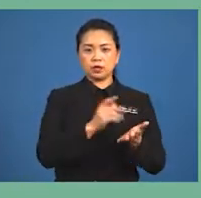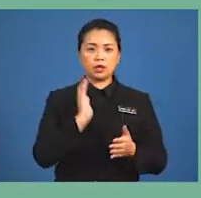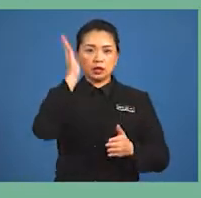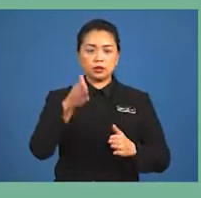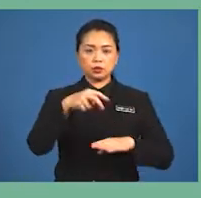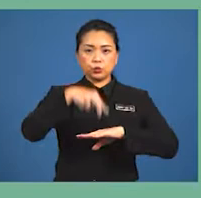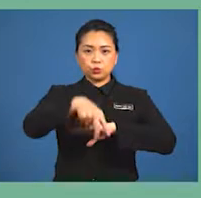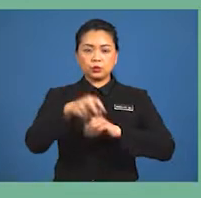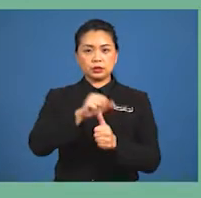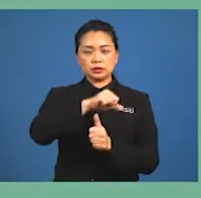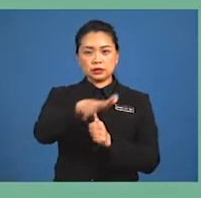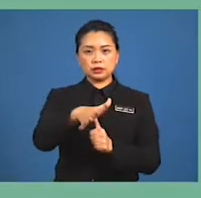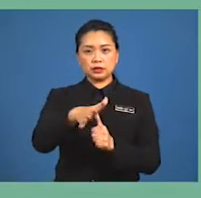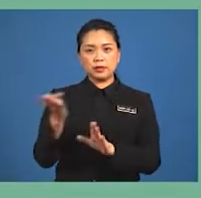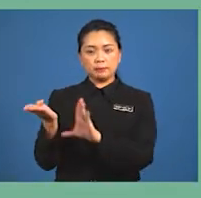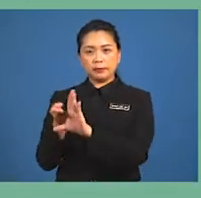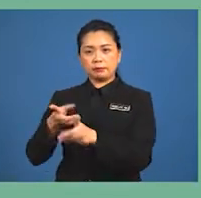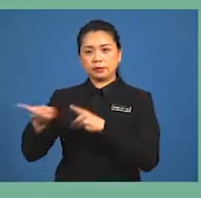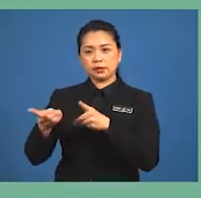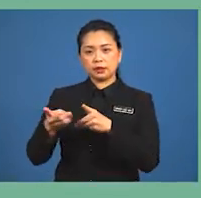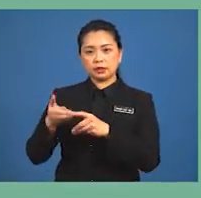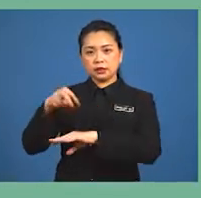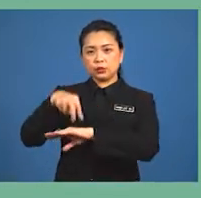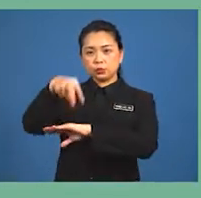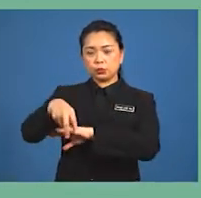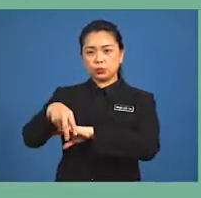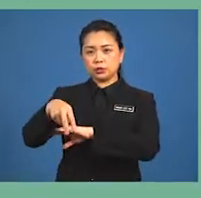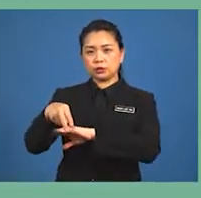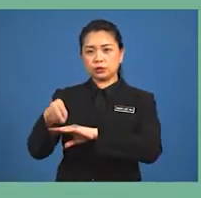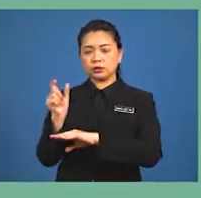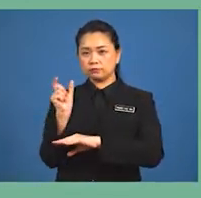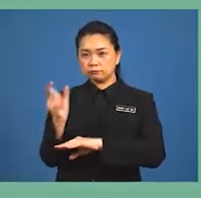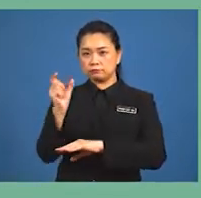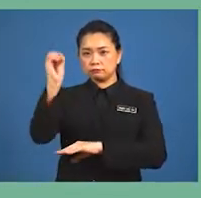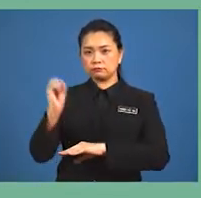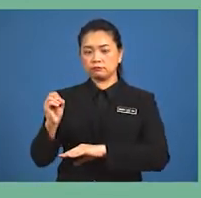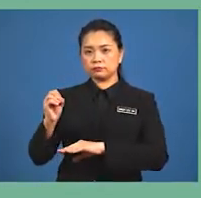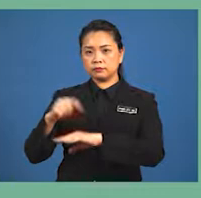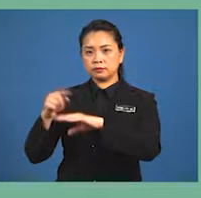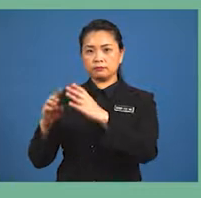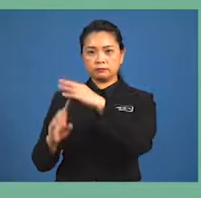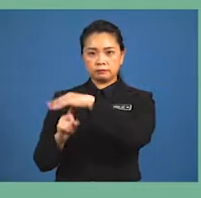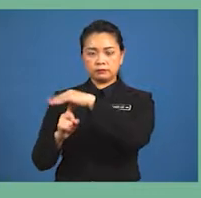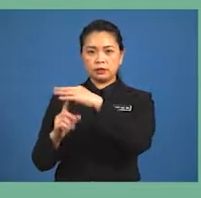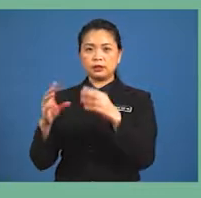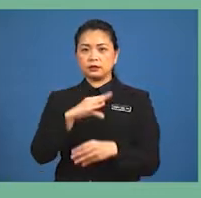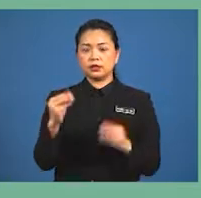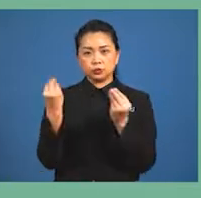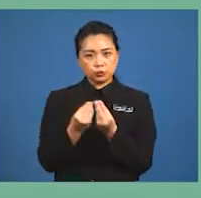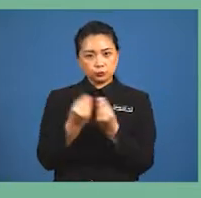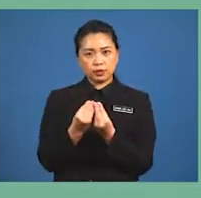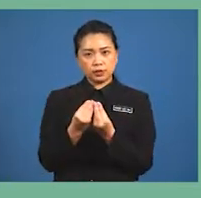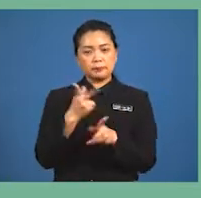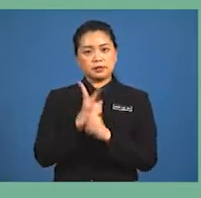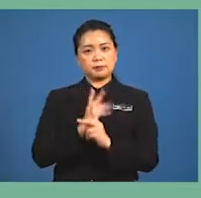menurun. Kesannya, bank perdagangan menurunkan kadar bunga pinjaman dalam pasaran. Maka jumlah